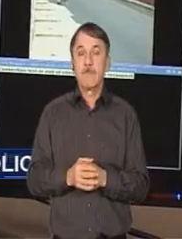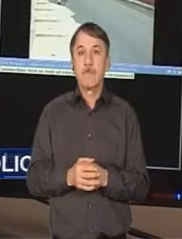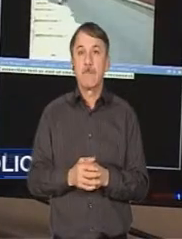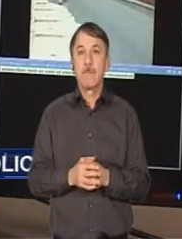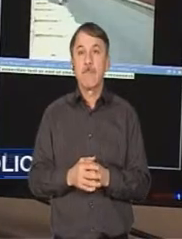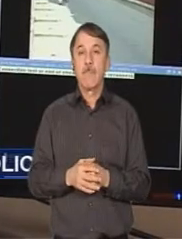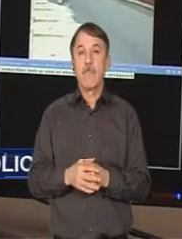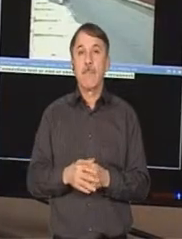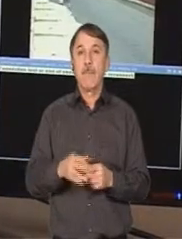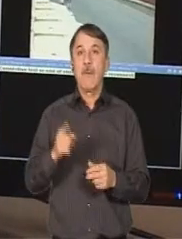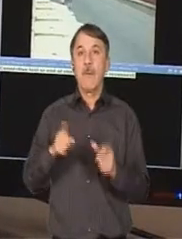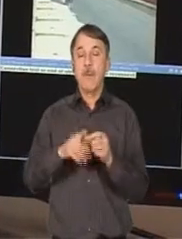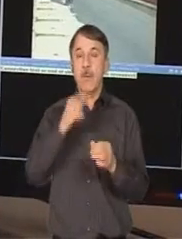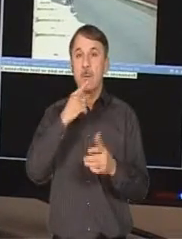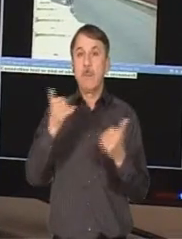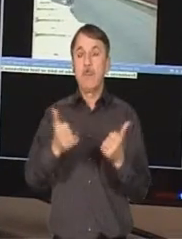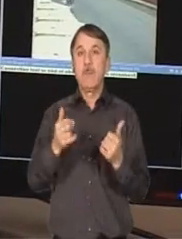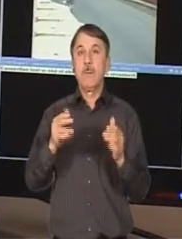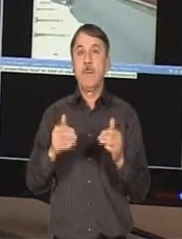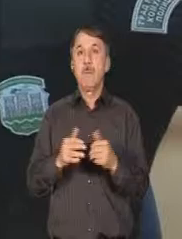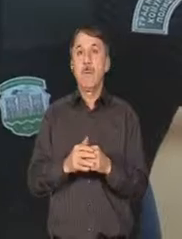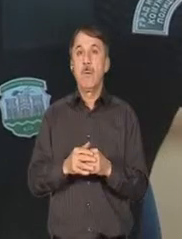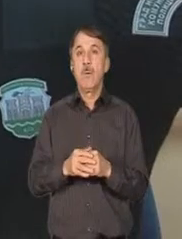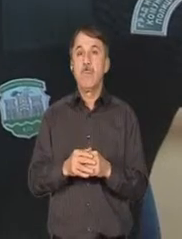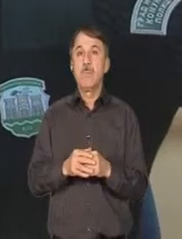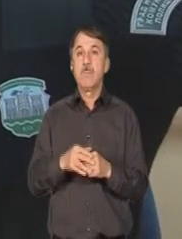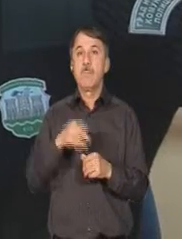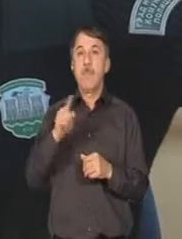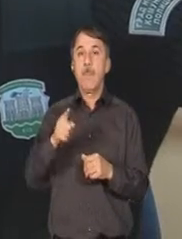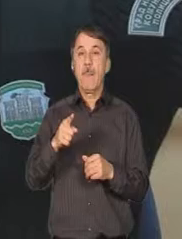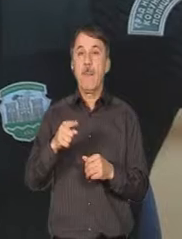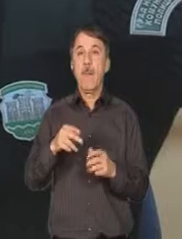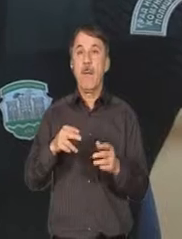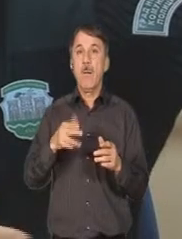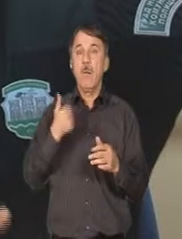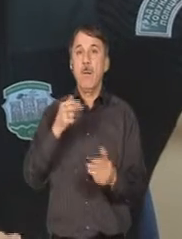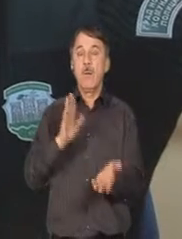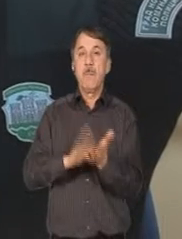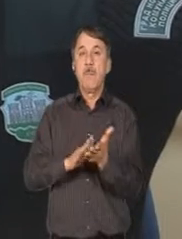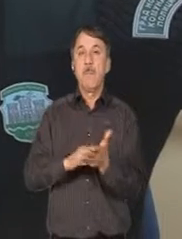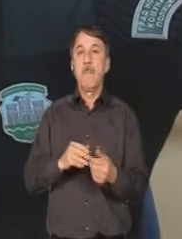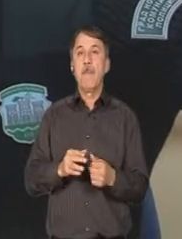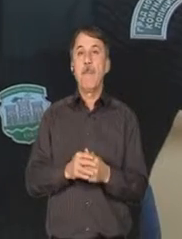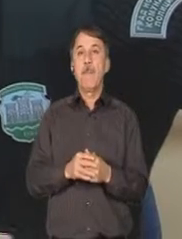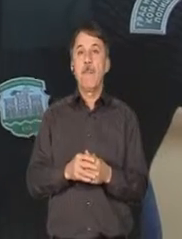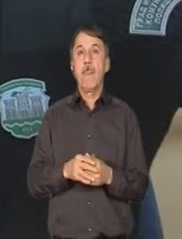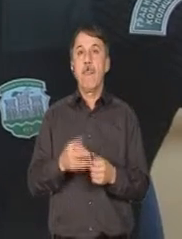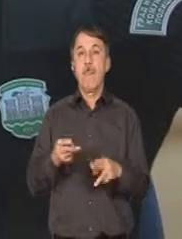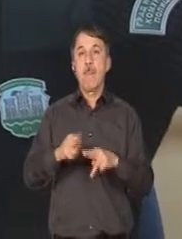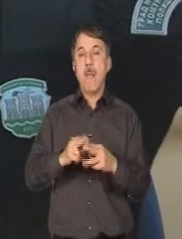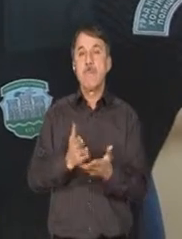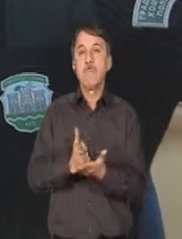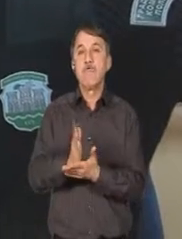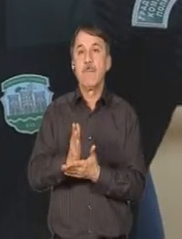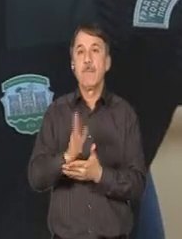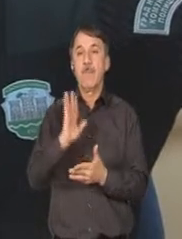Konkretno govoreći, evo šta je sve u njihovoj nadležnosti. Ovlašćenja se kreću od upozorenja pa do primjene sredstava prinude.